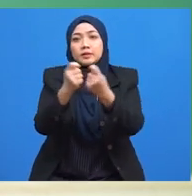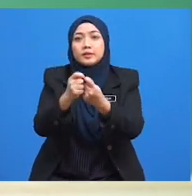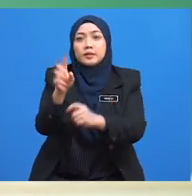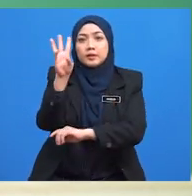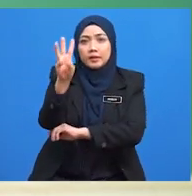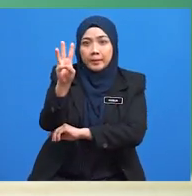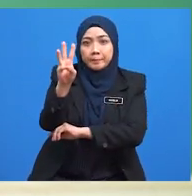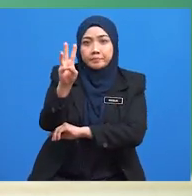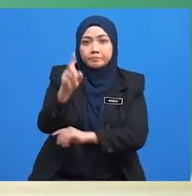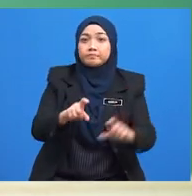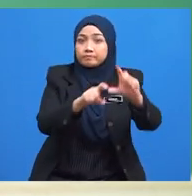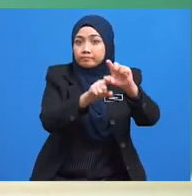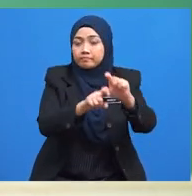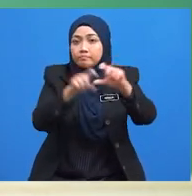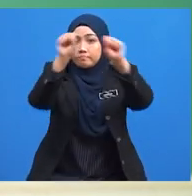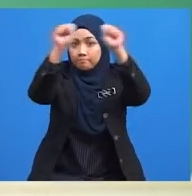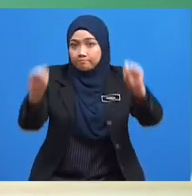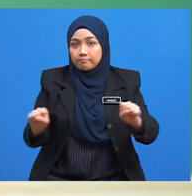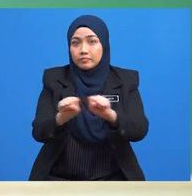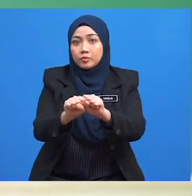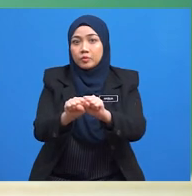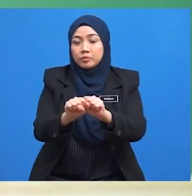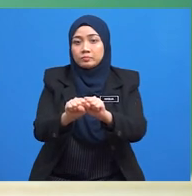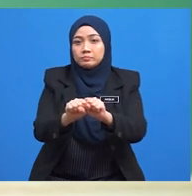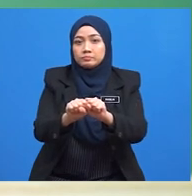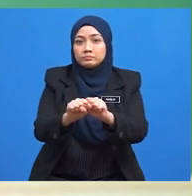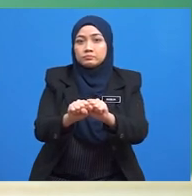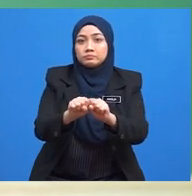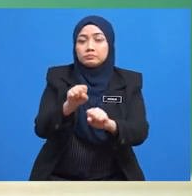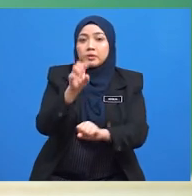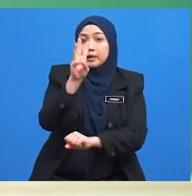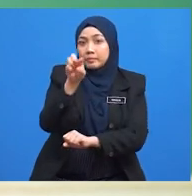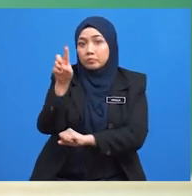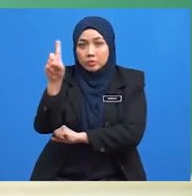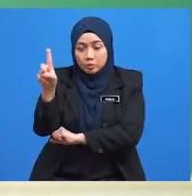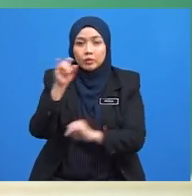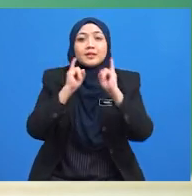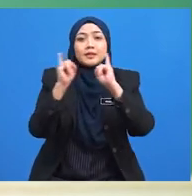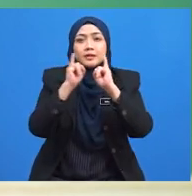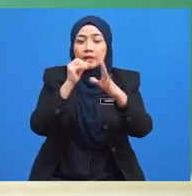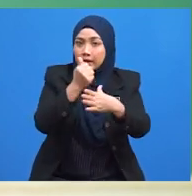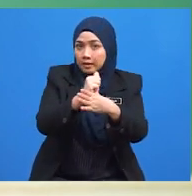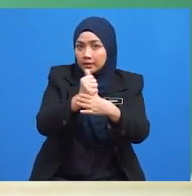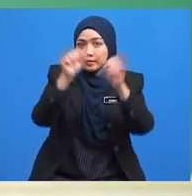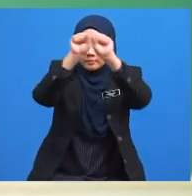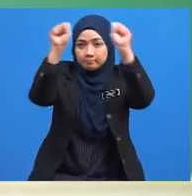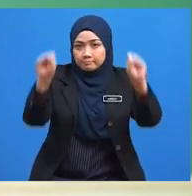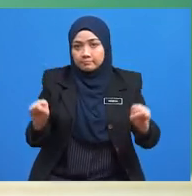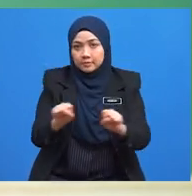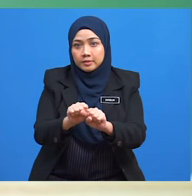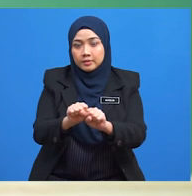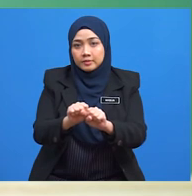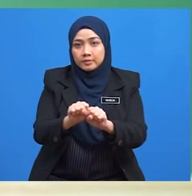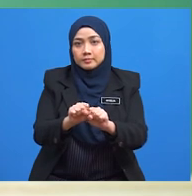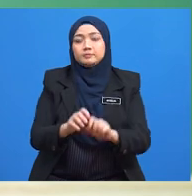saling kebergantungan sistem di bawah subtopik 6.1 iaitu interaksi antara sistem bagi